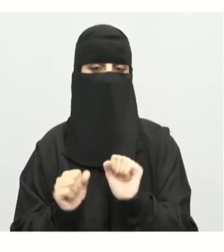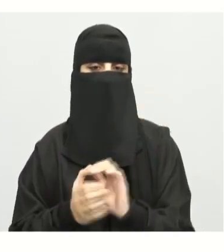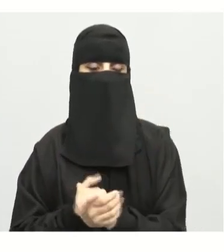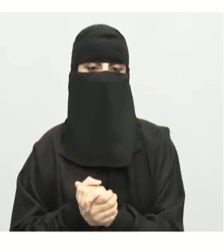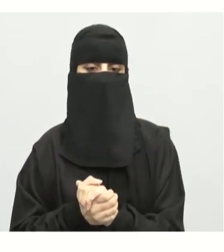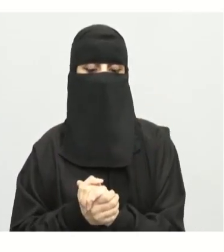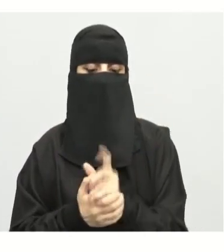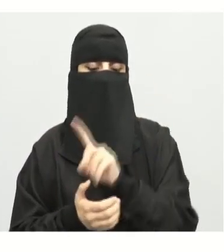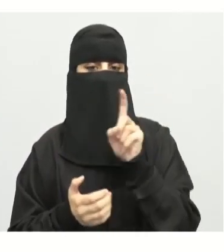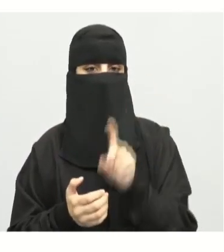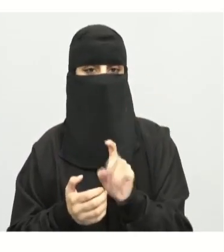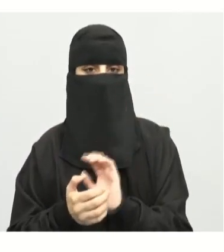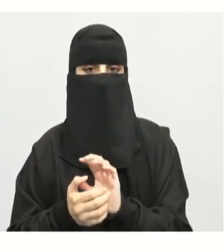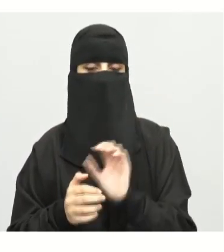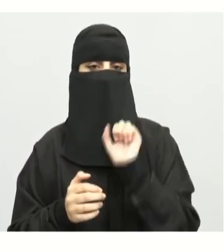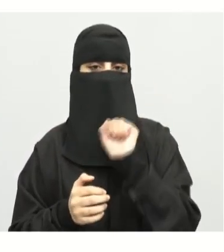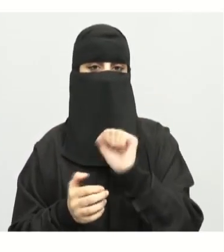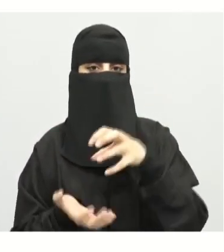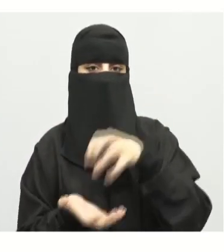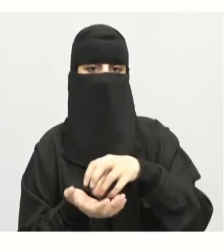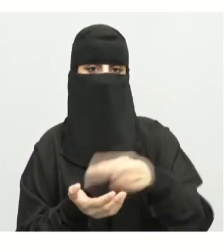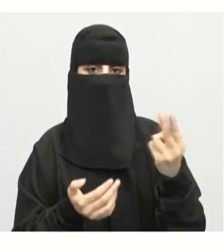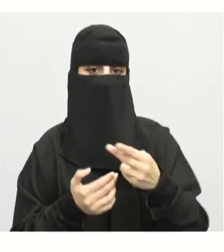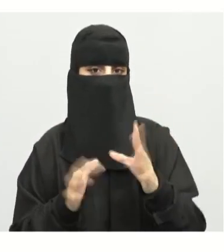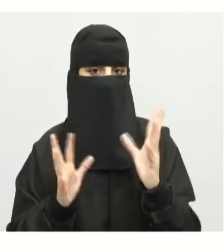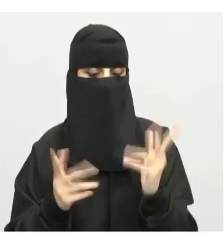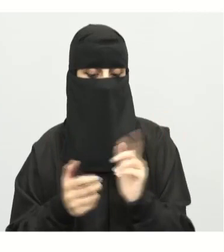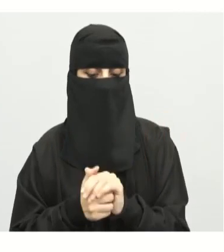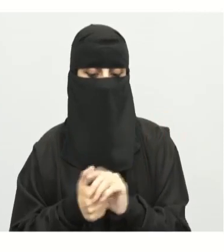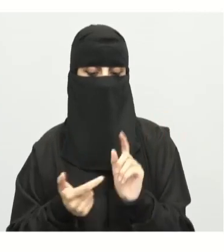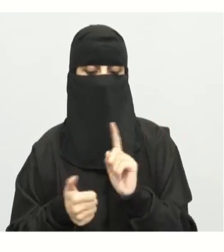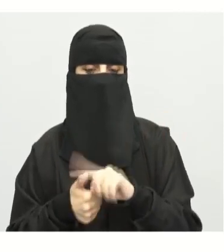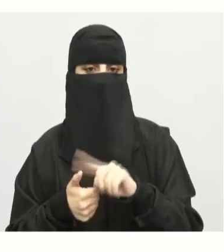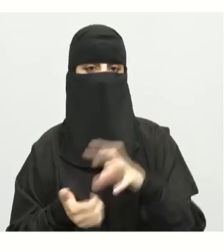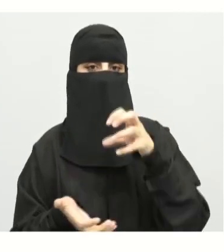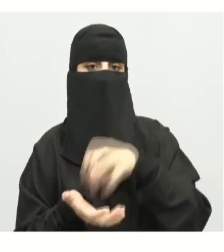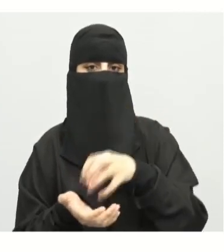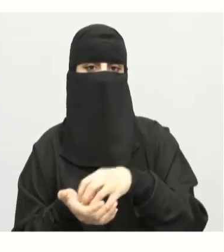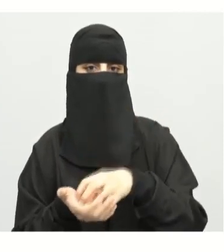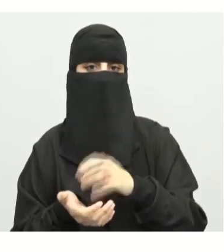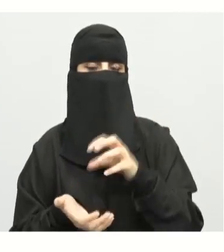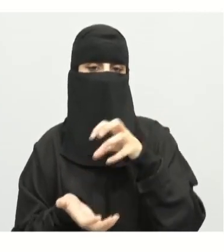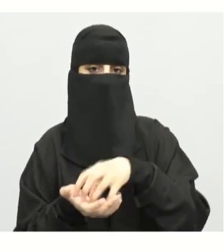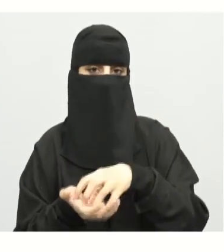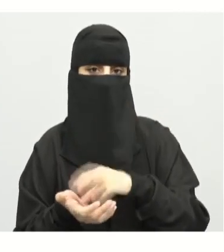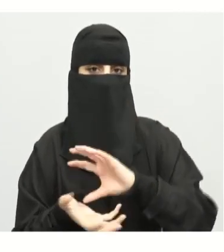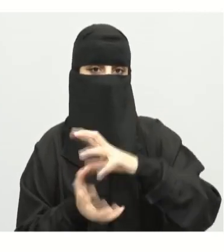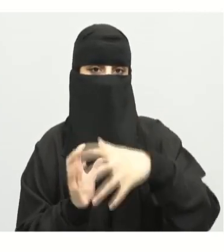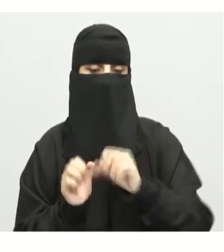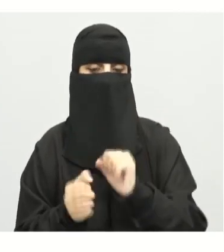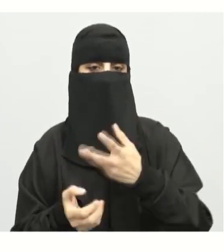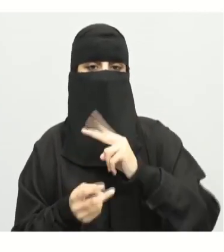اذا الخصائص التي تتمتع بها منطقه عسير تتمتع بموقع الجغرافي فريد بتضاريسها